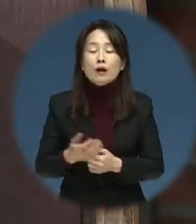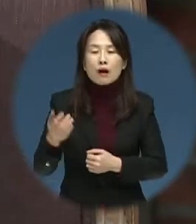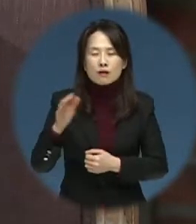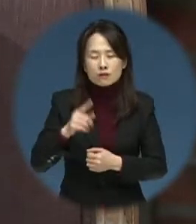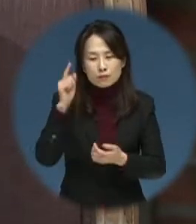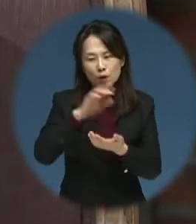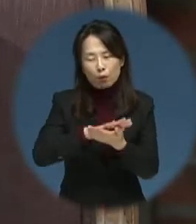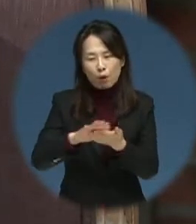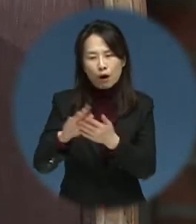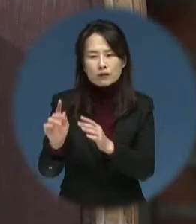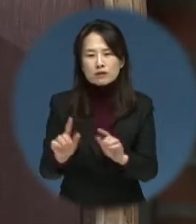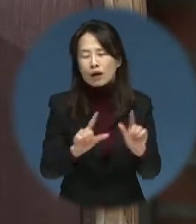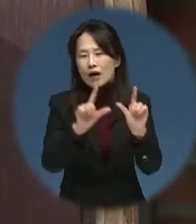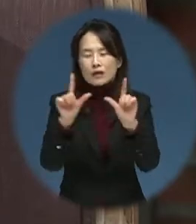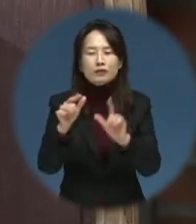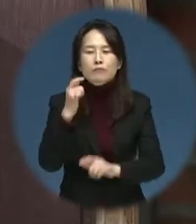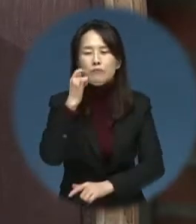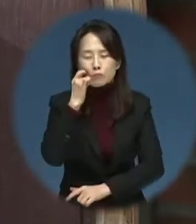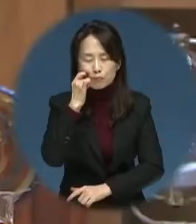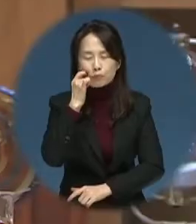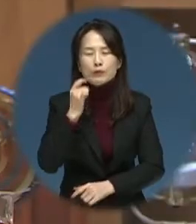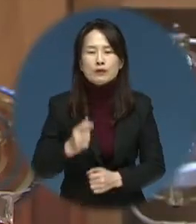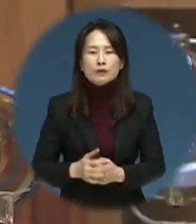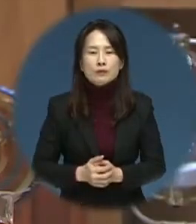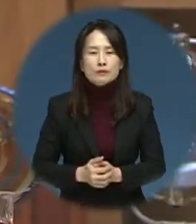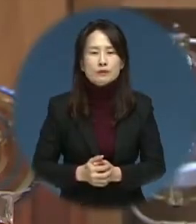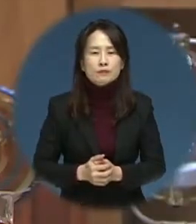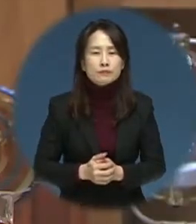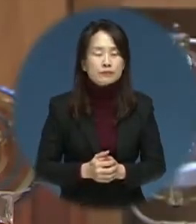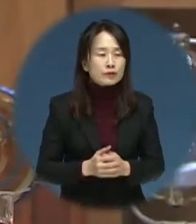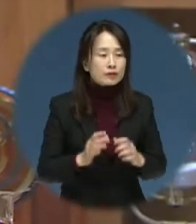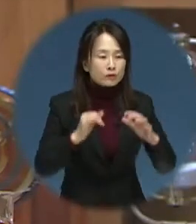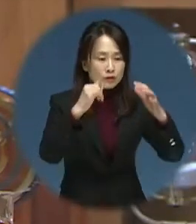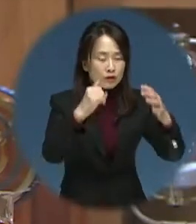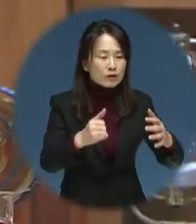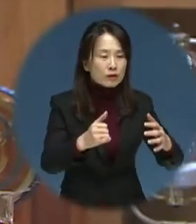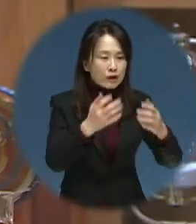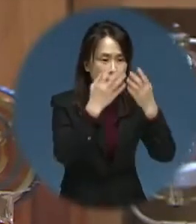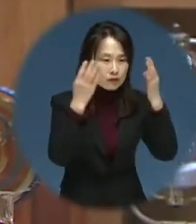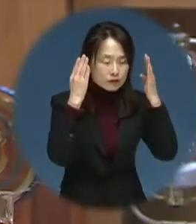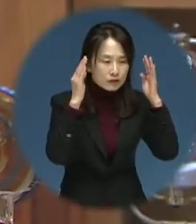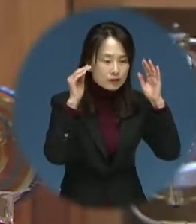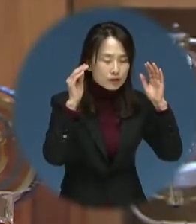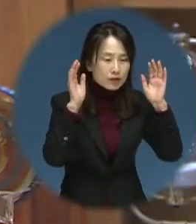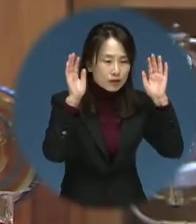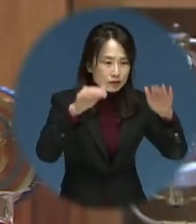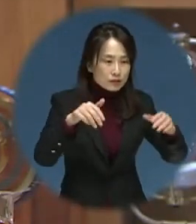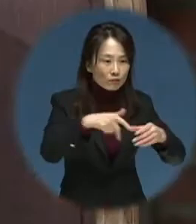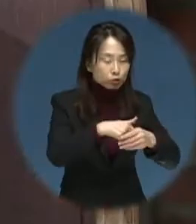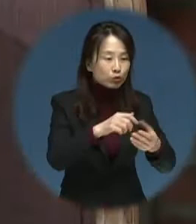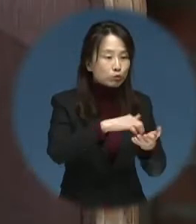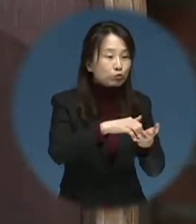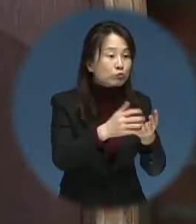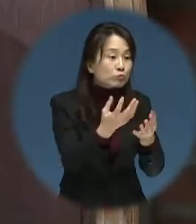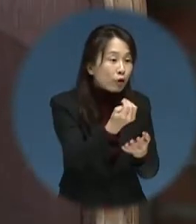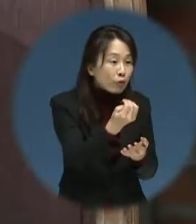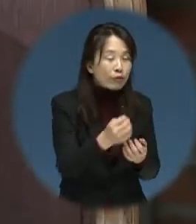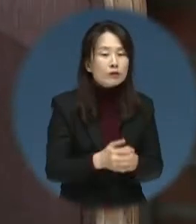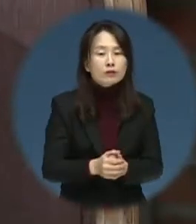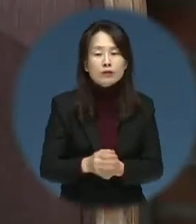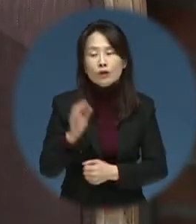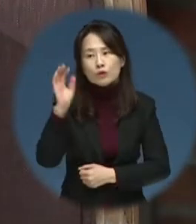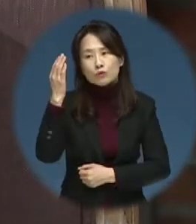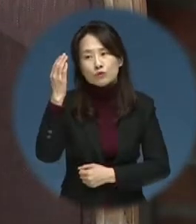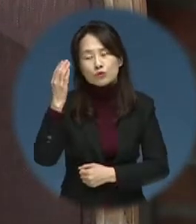삶을 살았던 건 아닌 것 같고요. 예, 예. 전 세계에 이슬람 인구가 얼마나 돼요? 최근에 이제 퓨